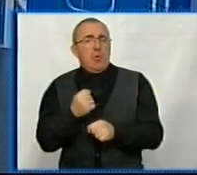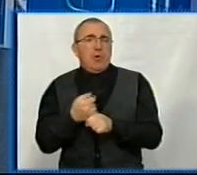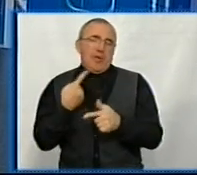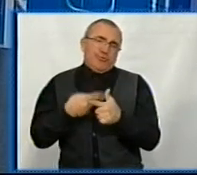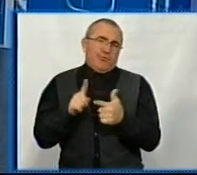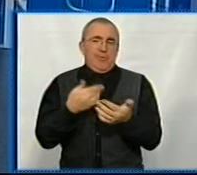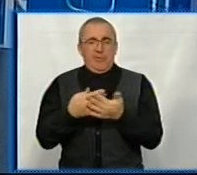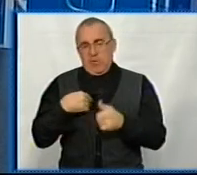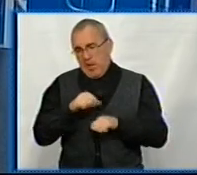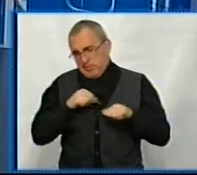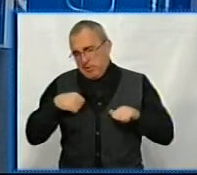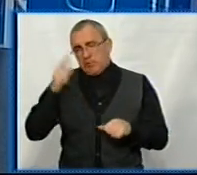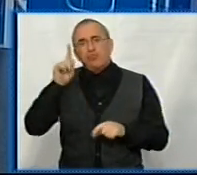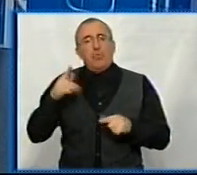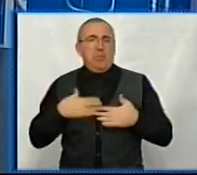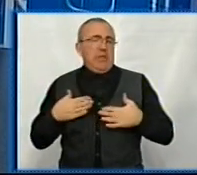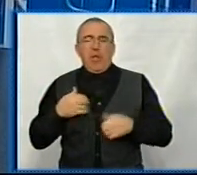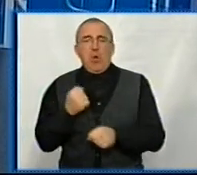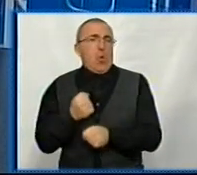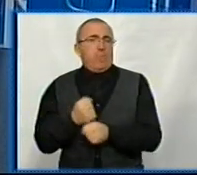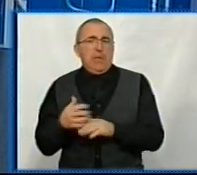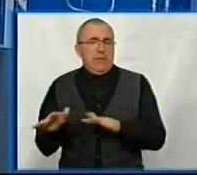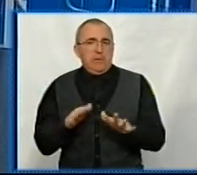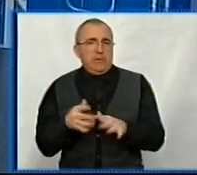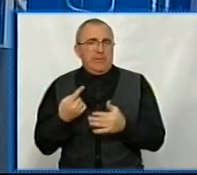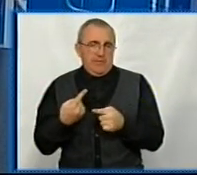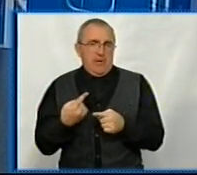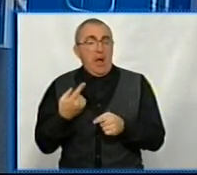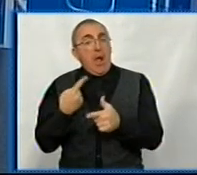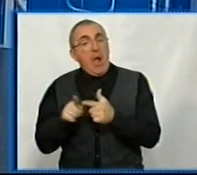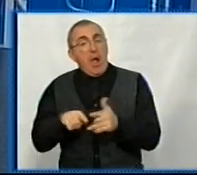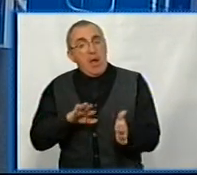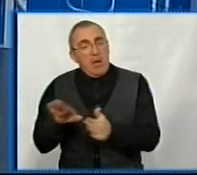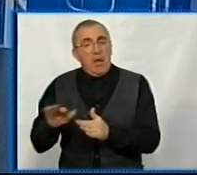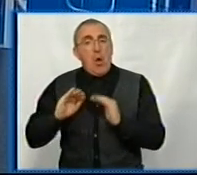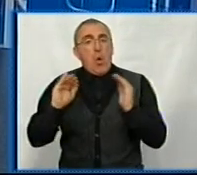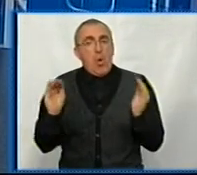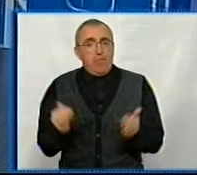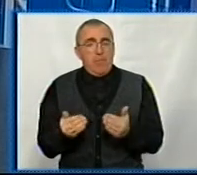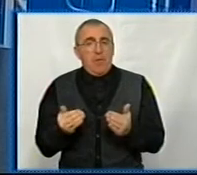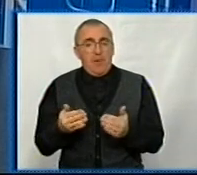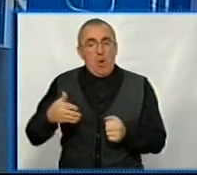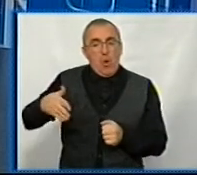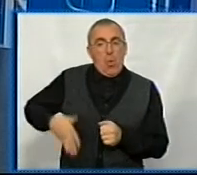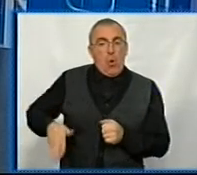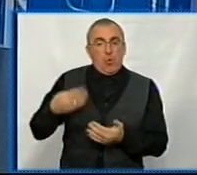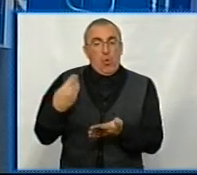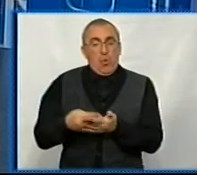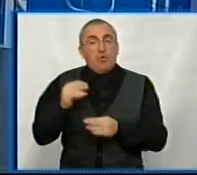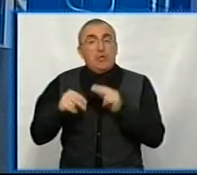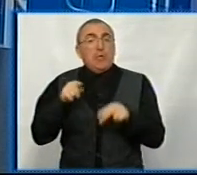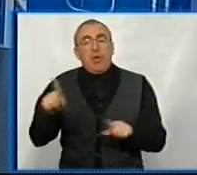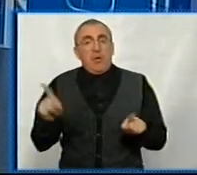чи я сама знаю, що мені робити, і в такому плані. Або ж обмежили в кишенькових коштах через те,